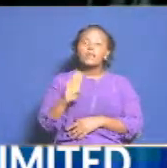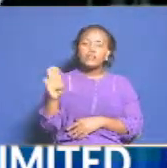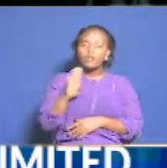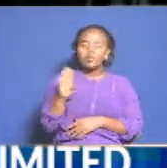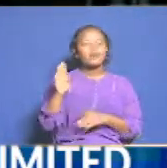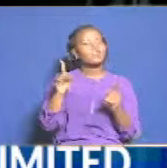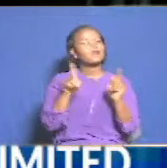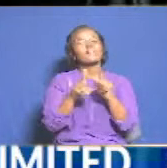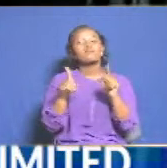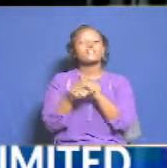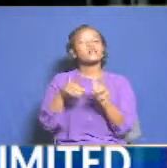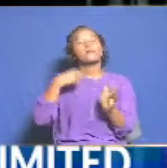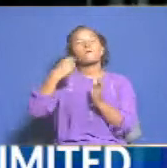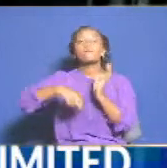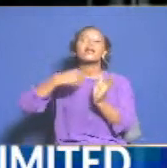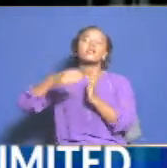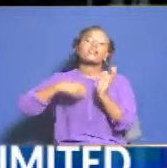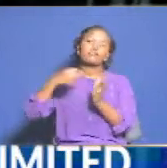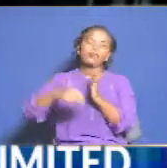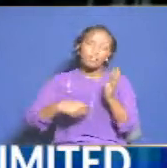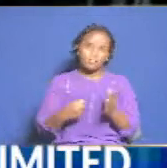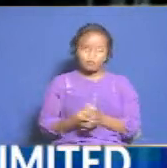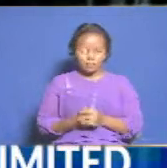hiyo kiwanda.